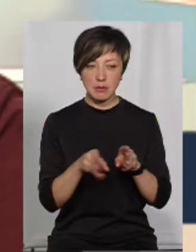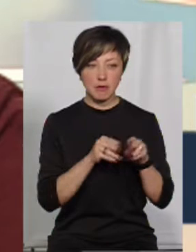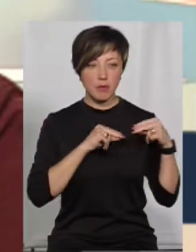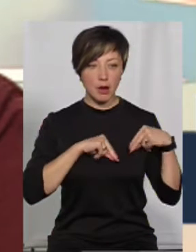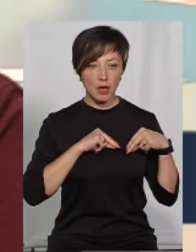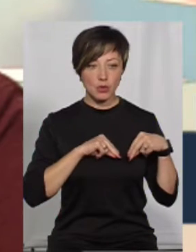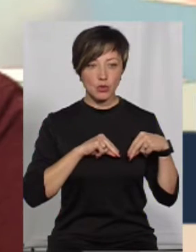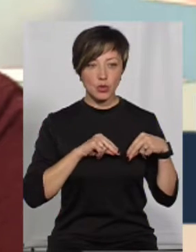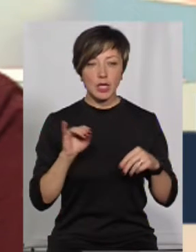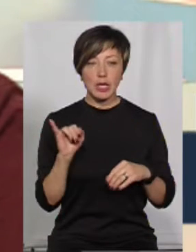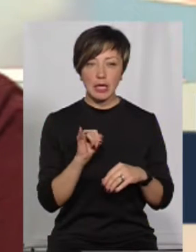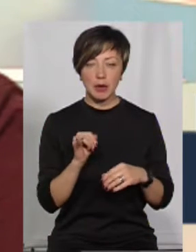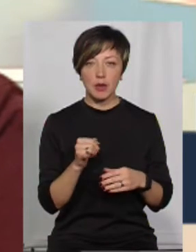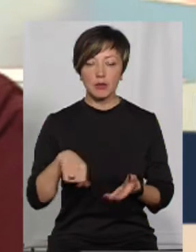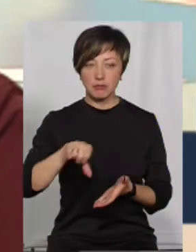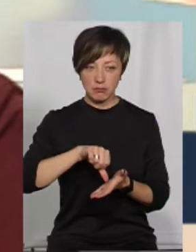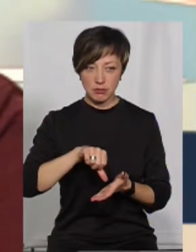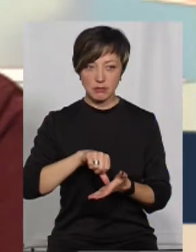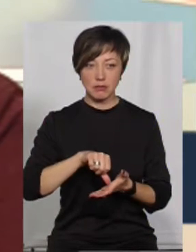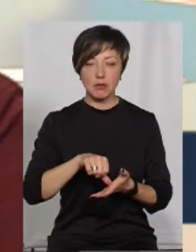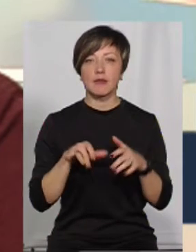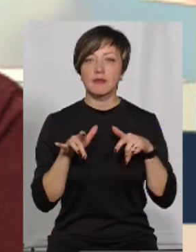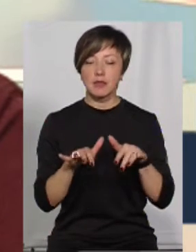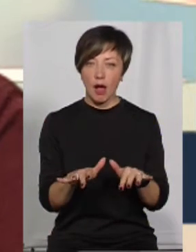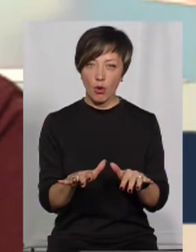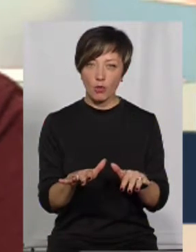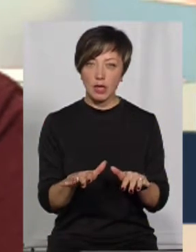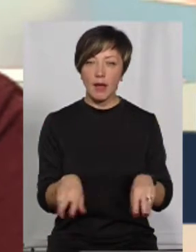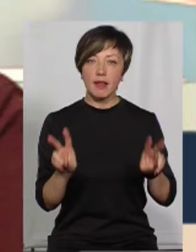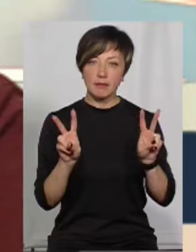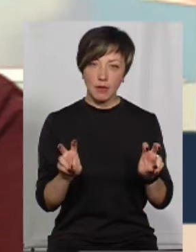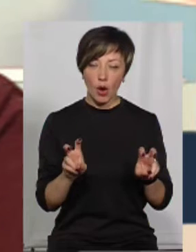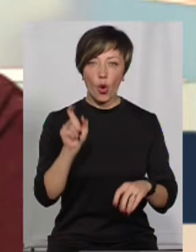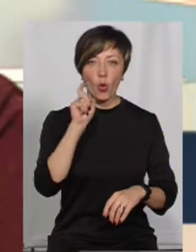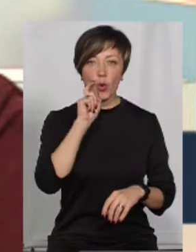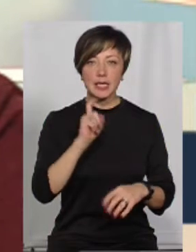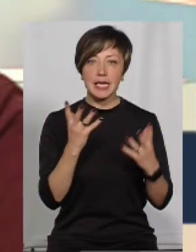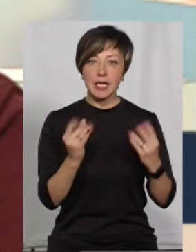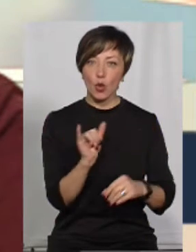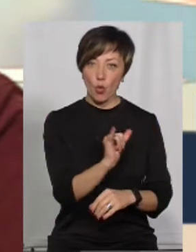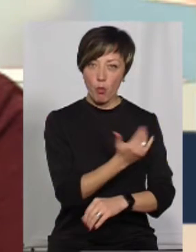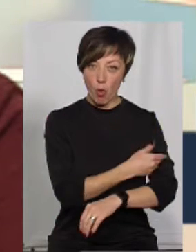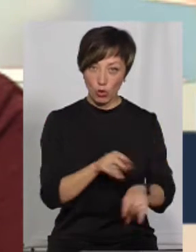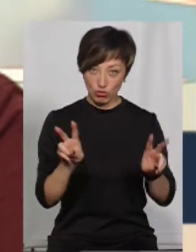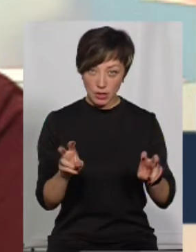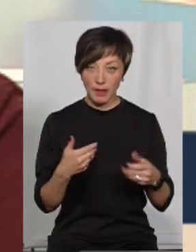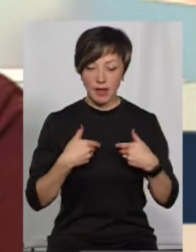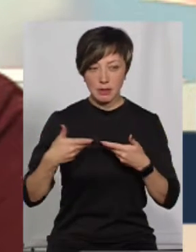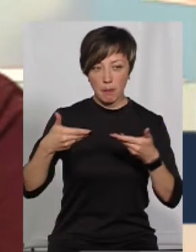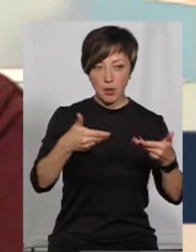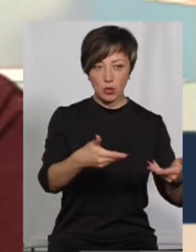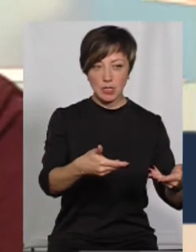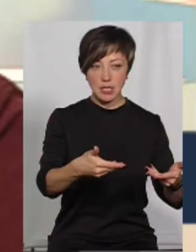співпрацю і приймаємо участь у заході, який має назви «Українські дні у Польщі». Нас